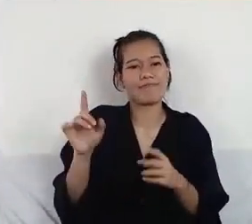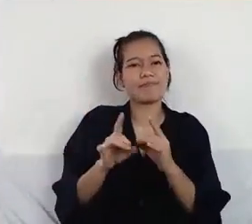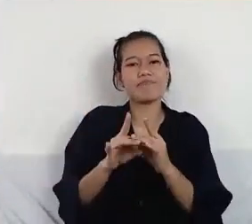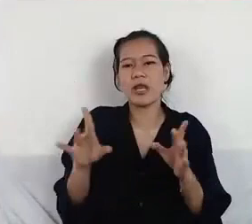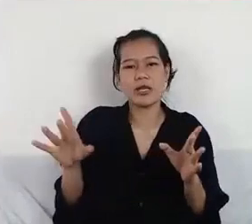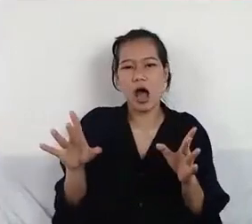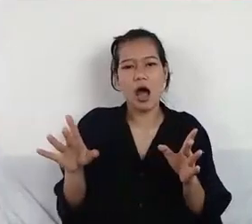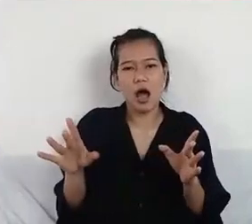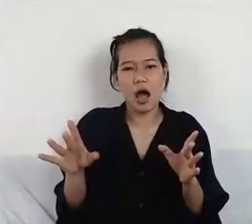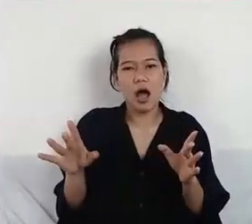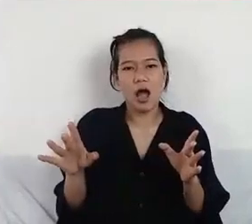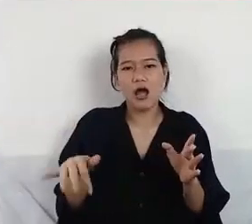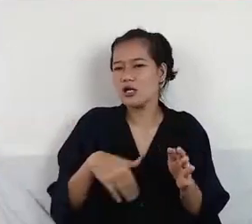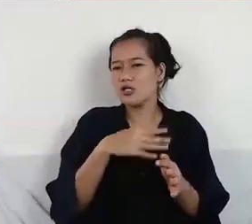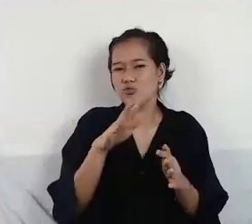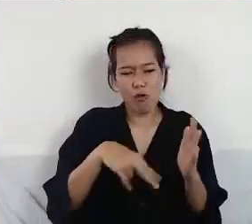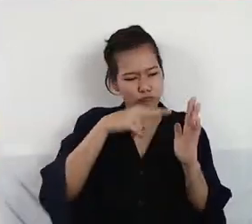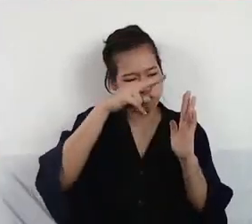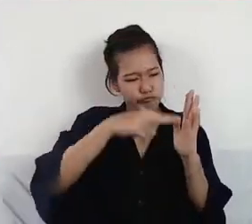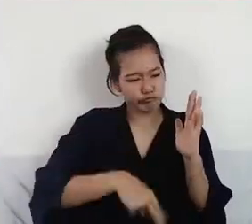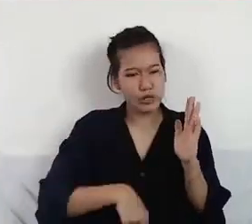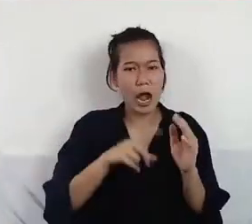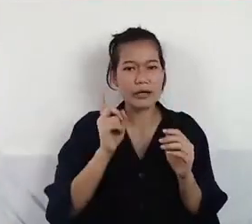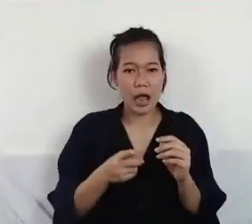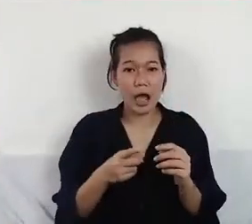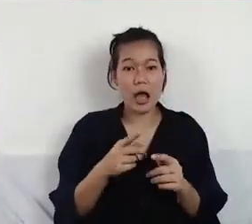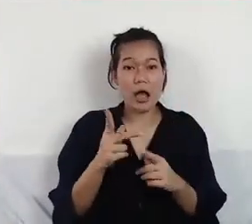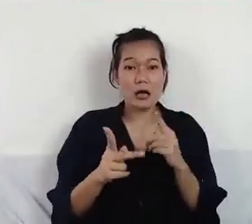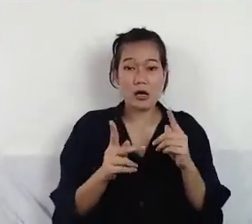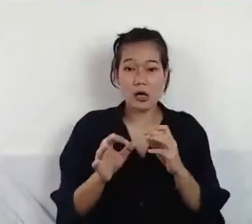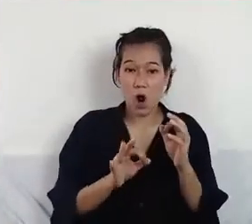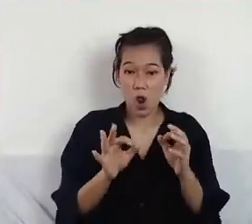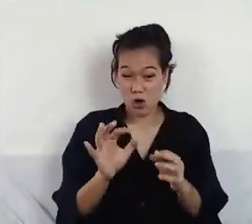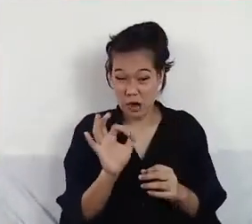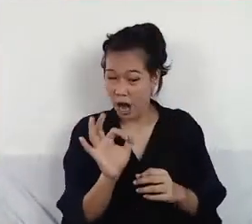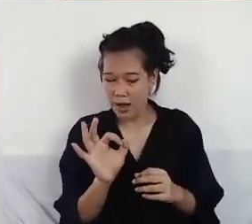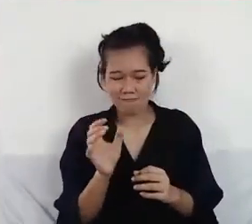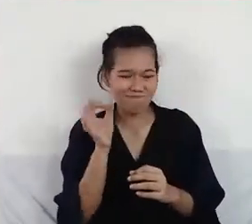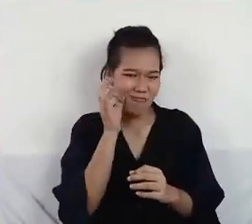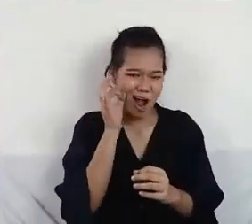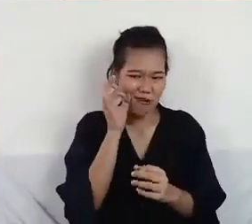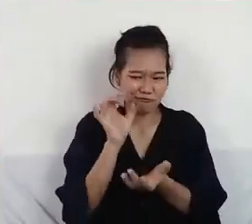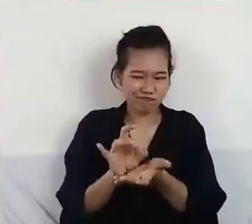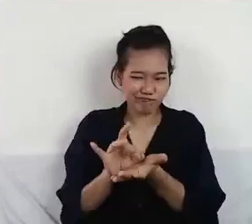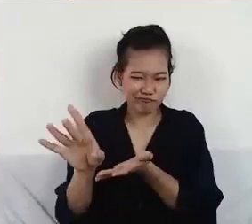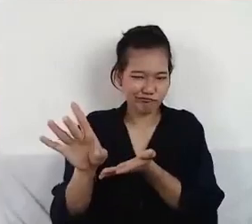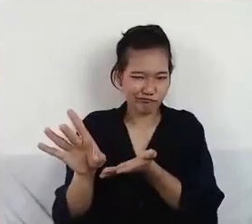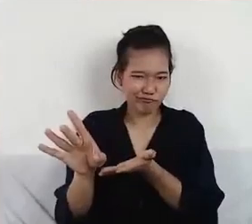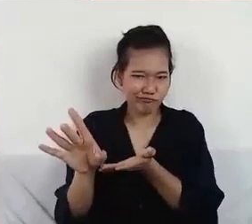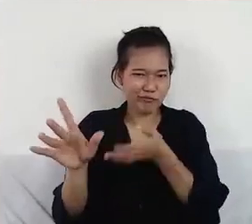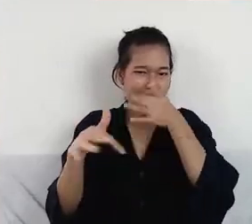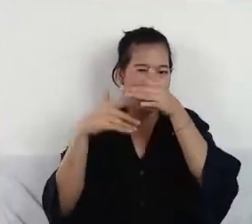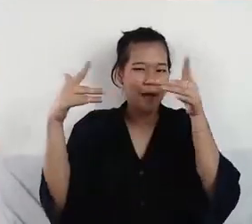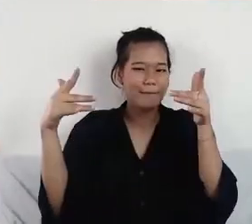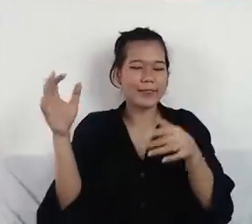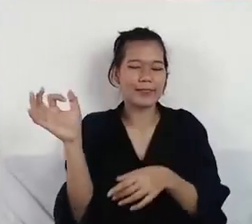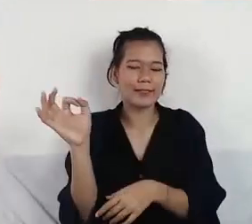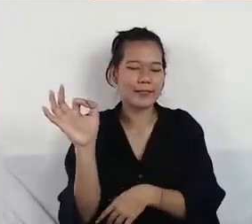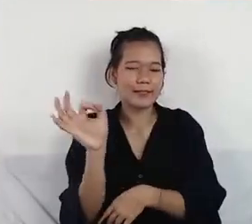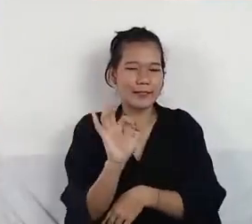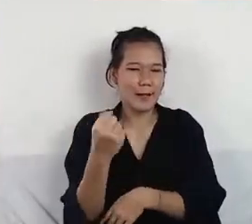A, si B, si C ada enggak di situ. Kalau tidak ada, sorry. Kertak gigi dan ratap tangis kan gitu